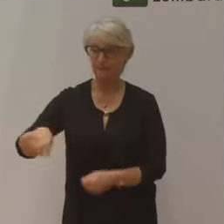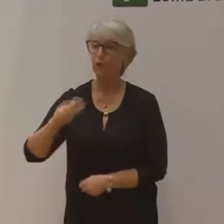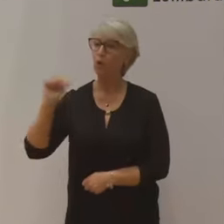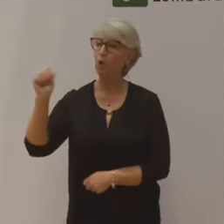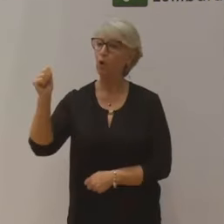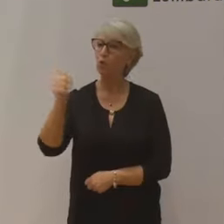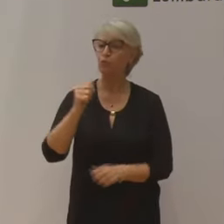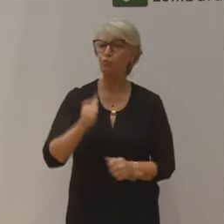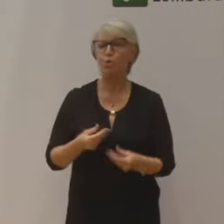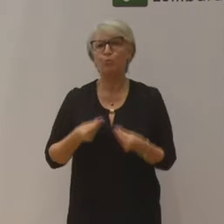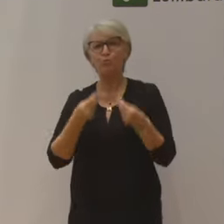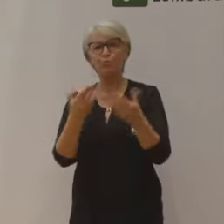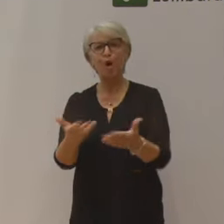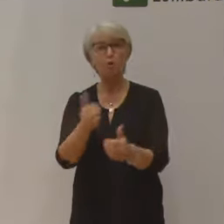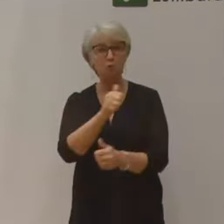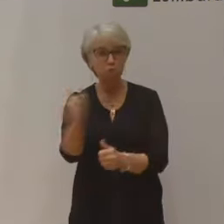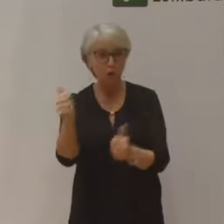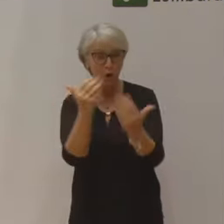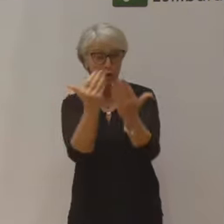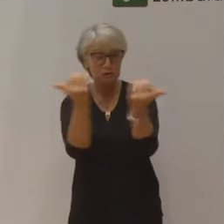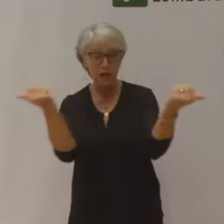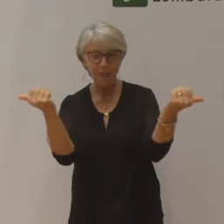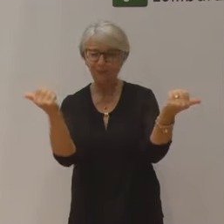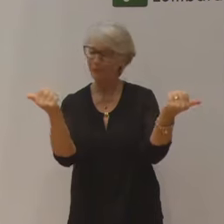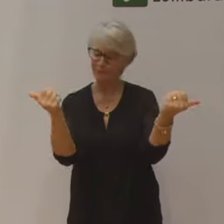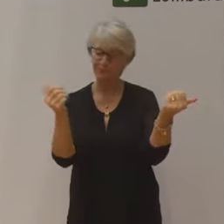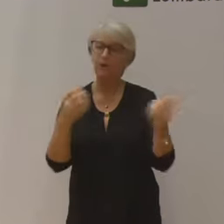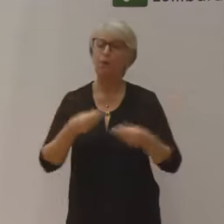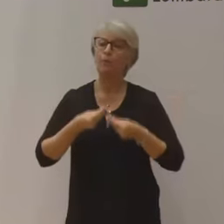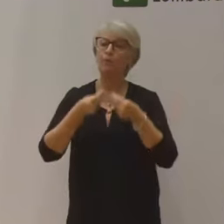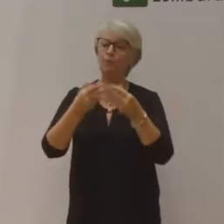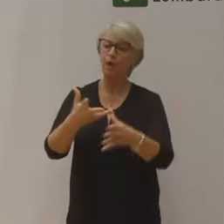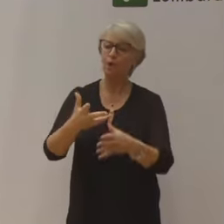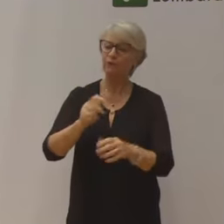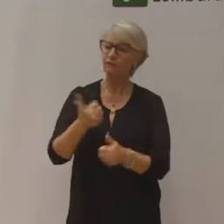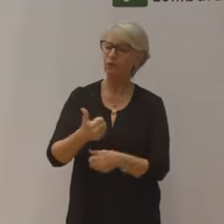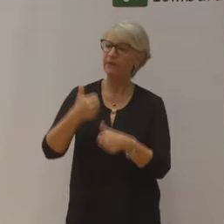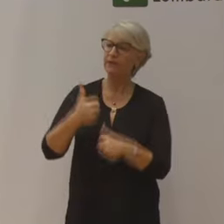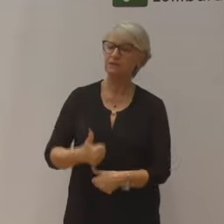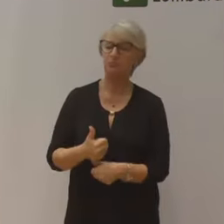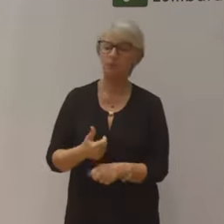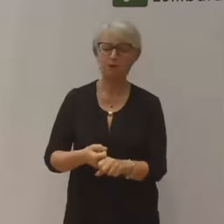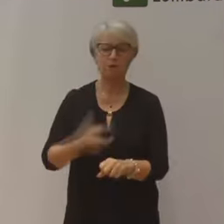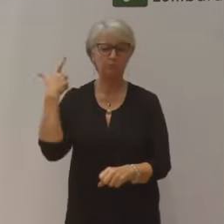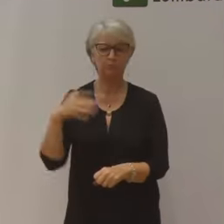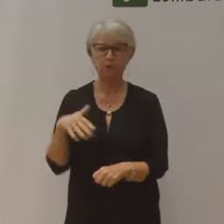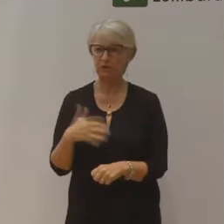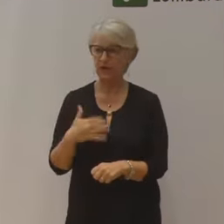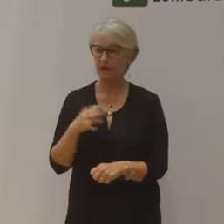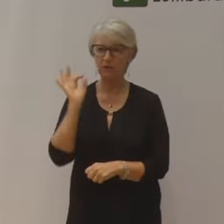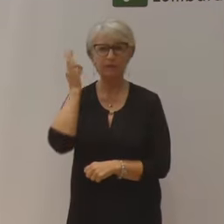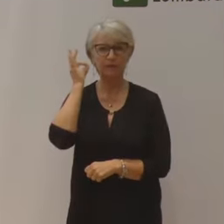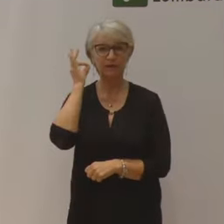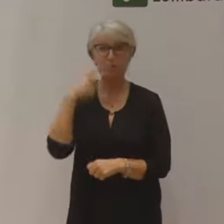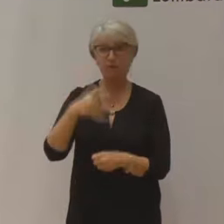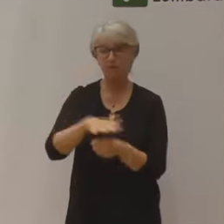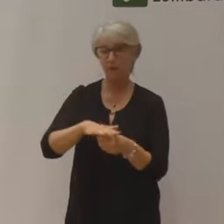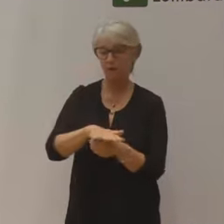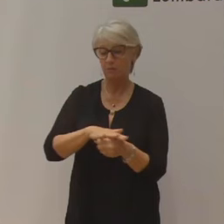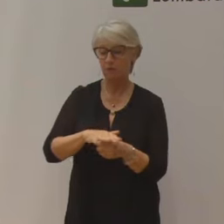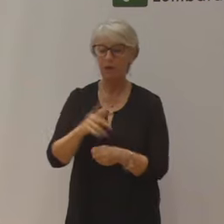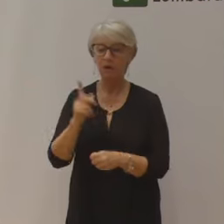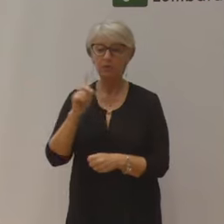voi porti non solo un saluto, ma una testimonianza importante e preziosa per le famiglie e per le